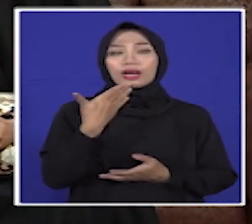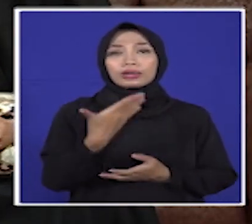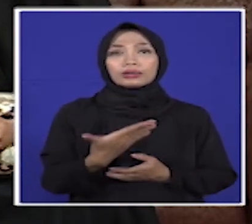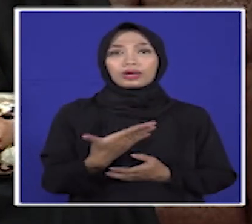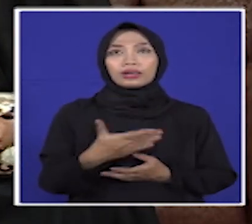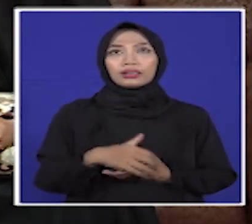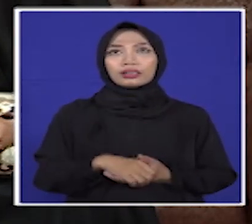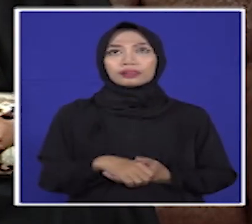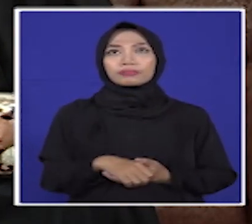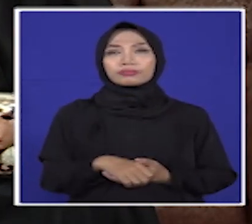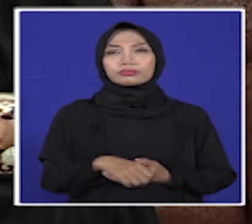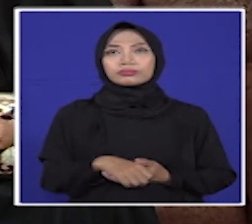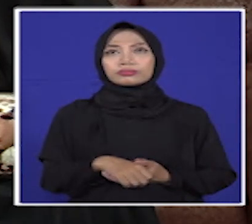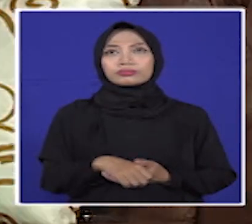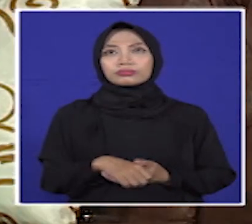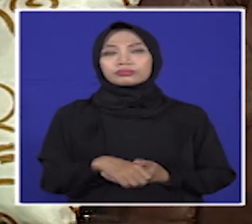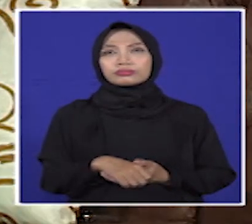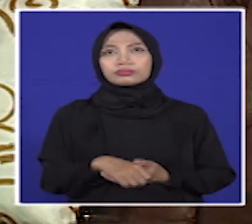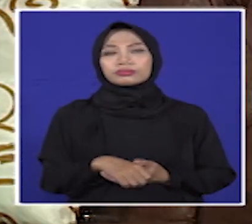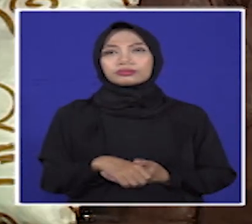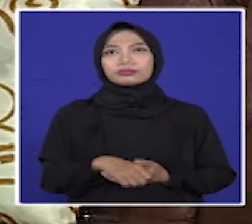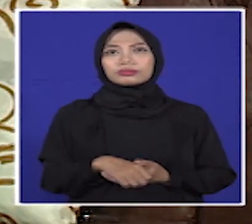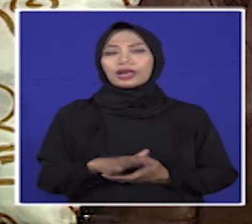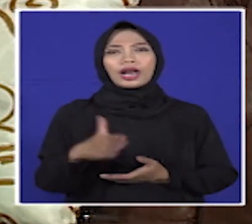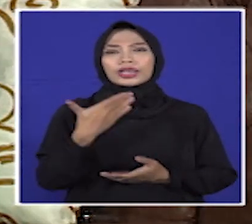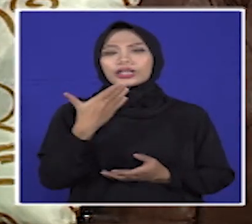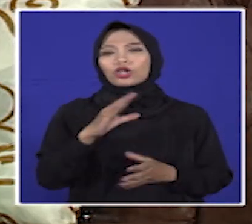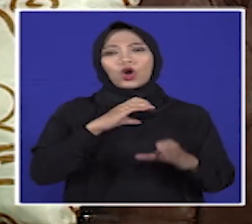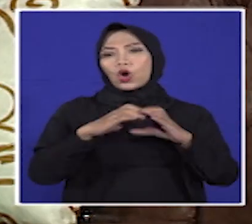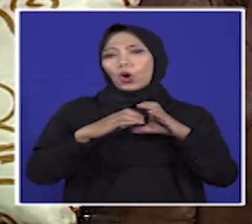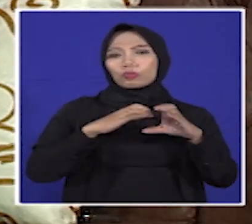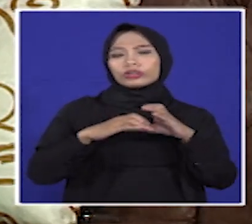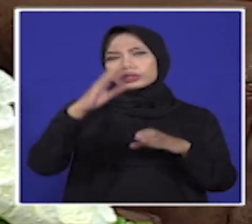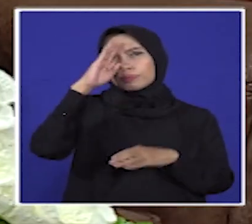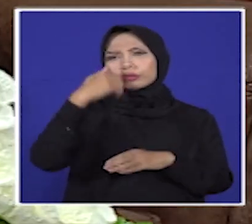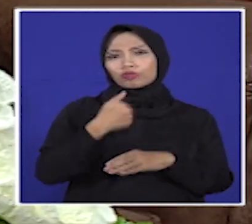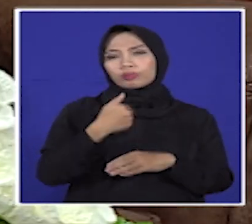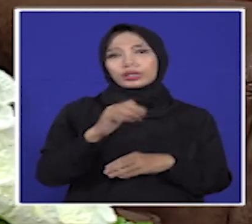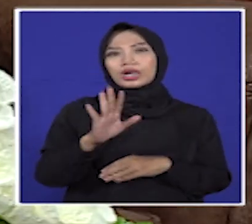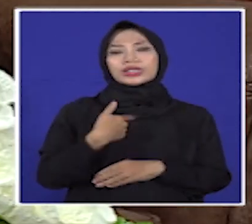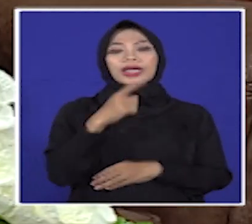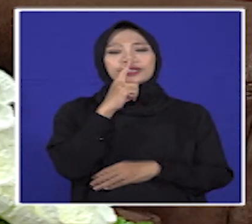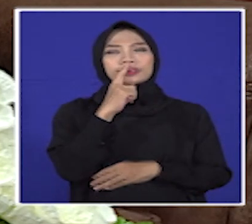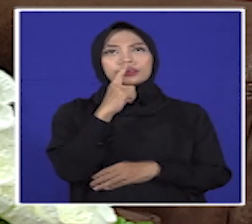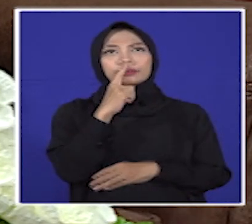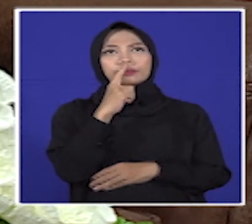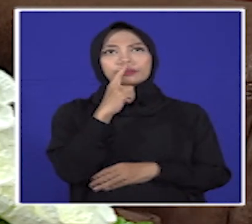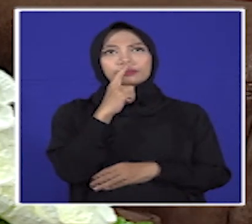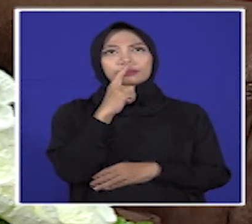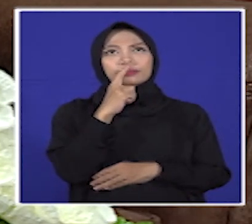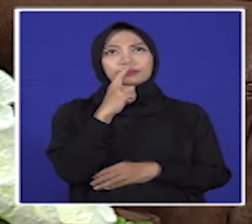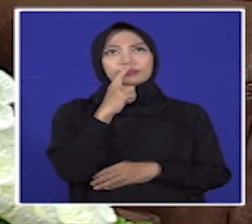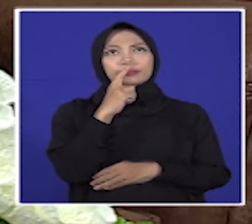suami. Apa yang dicurigain sama Mbak Tika tuh nggak langsung diutarakan langsung? Enggak, saya nggak utarakan. Saya utarakan